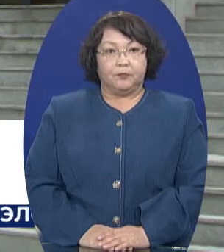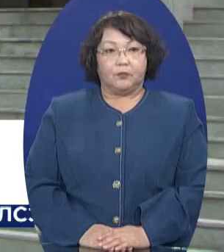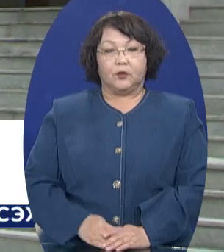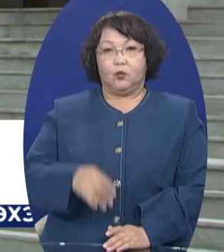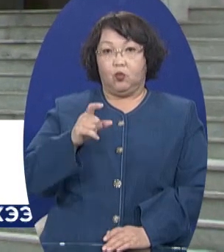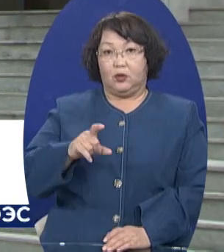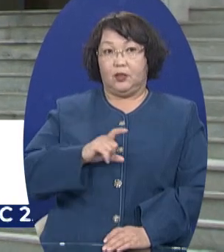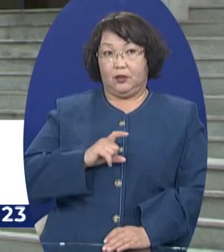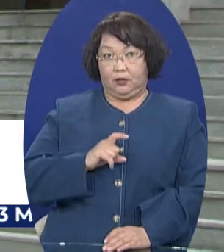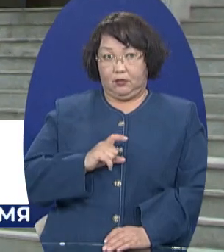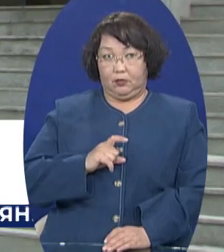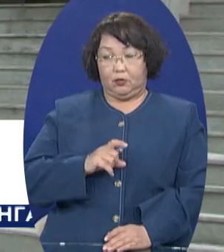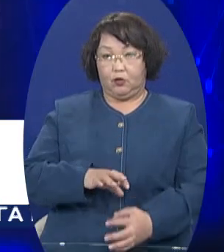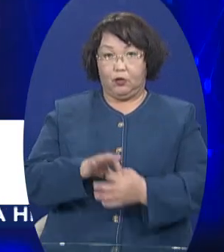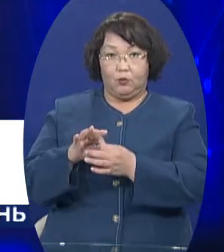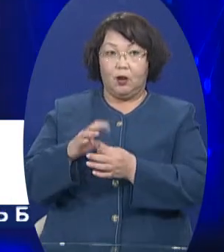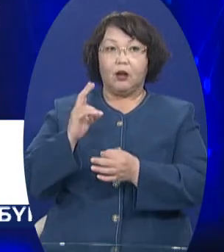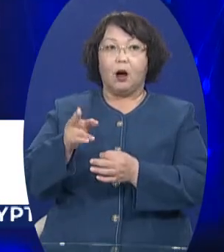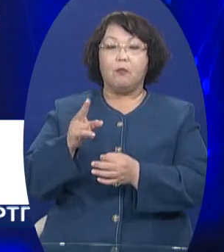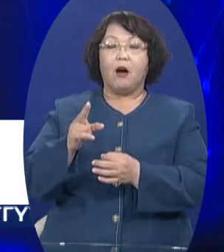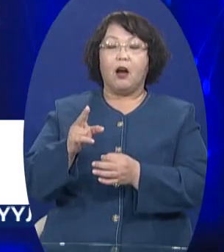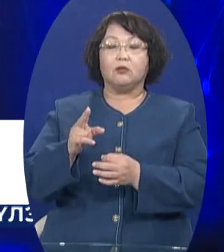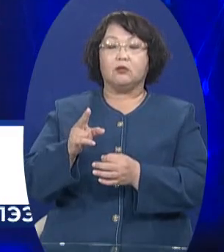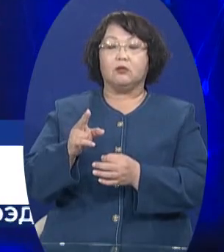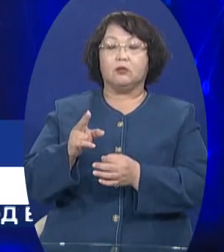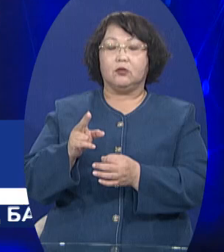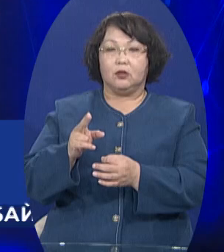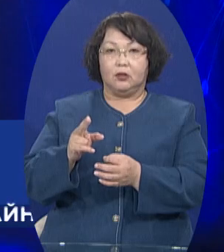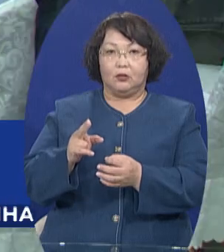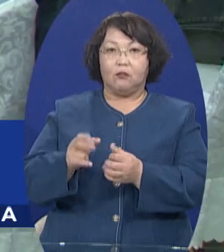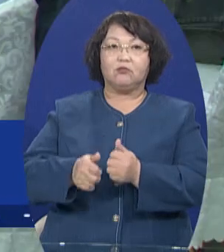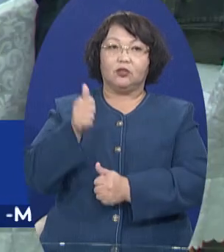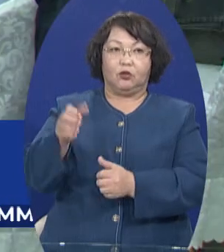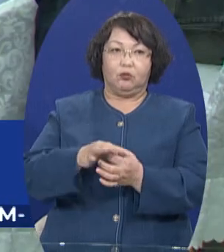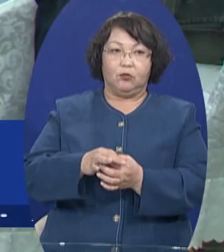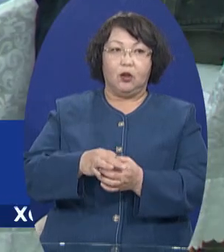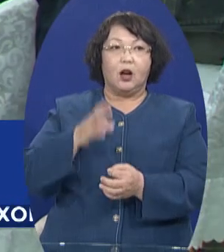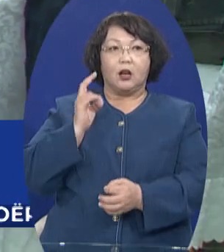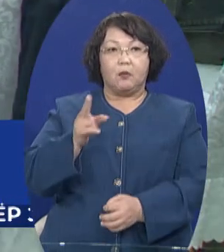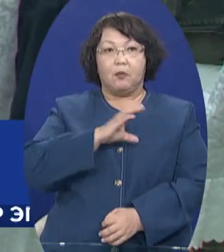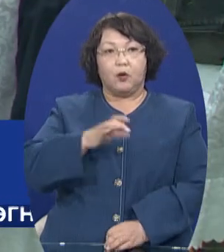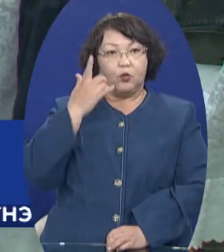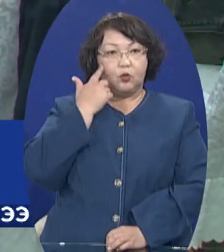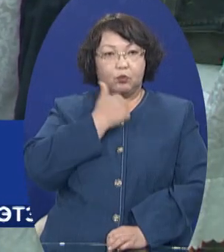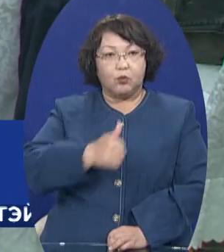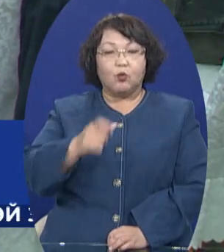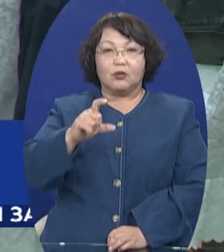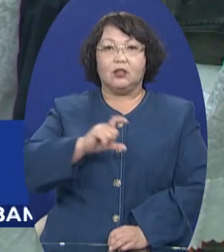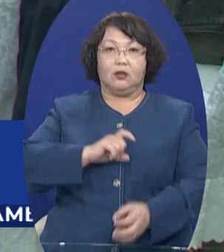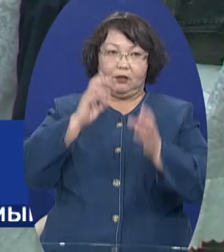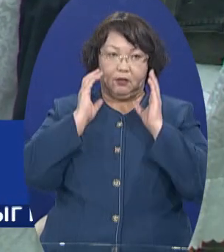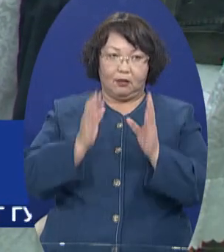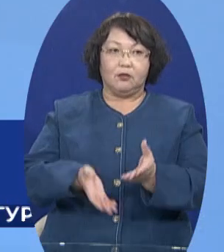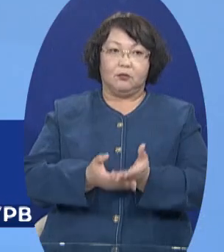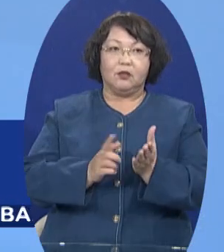Хүний эрх бол компанийн үн цэнийн гол үндэс. Тиймээс Альва компани өдөр тутмын үйл ажиллагаанда хүний эрхийг эрхэмлэх ёстой. Зөвхөн ажилчид